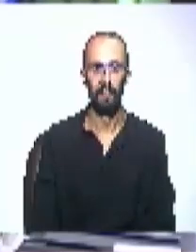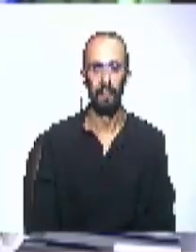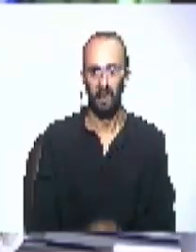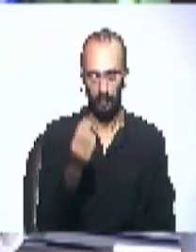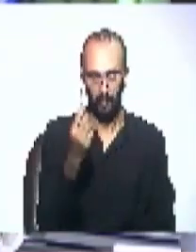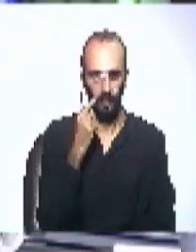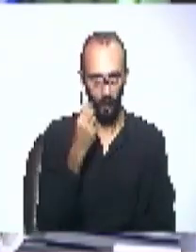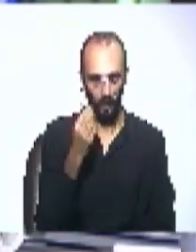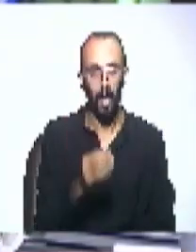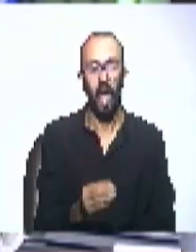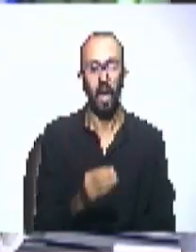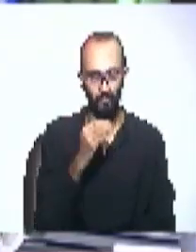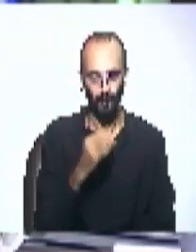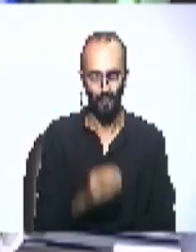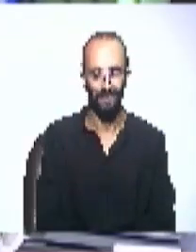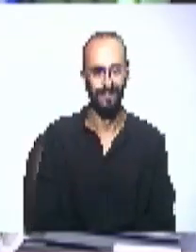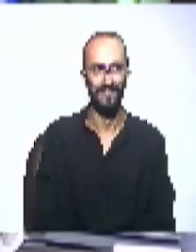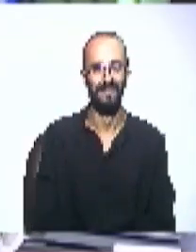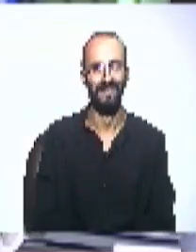يعني هدوء مش هنبص.